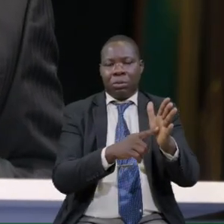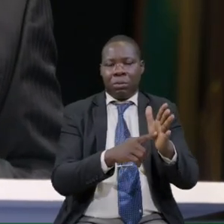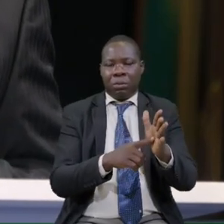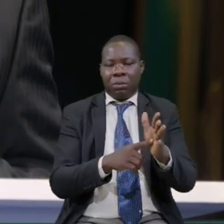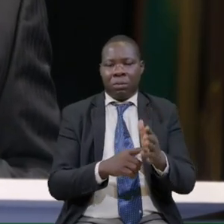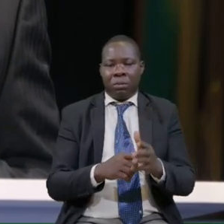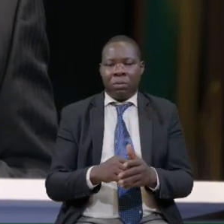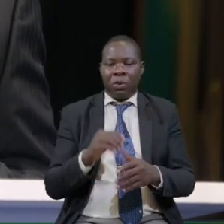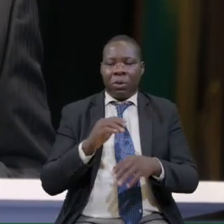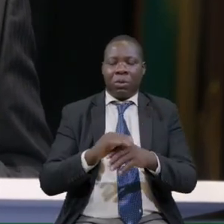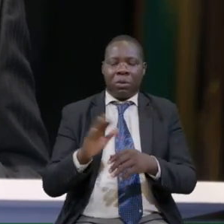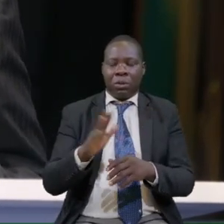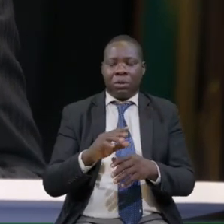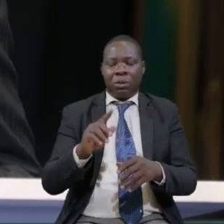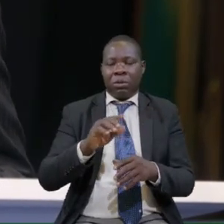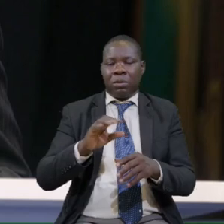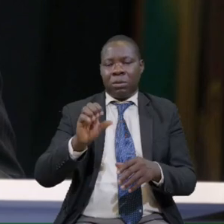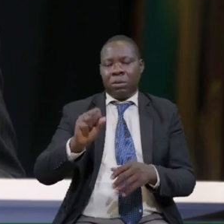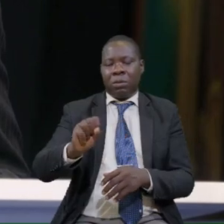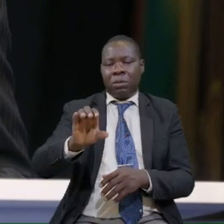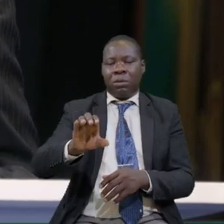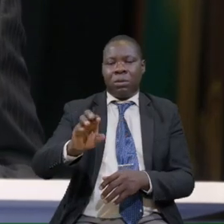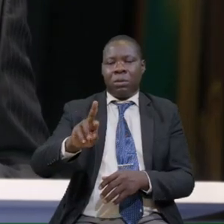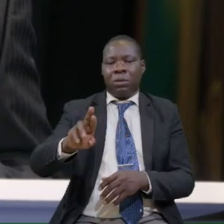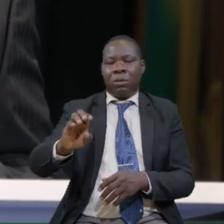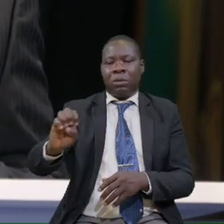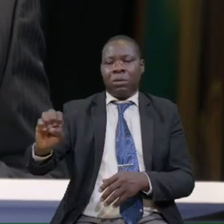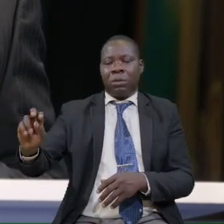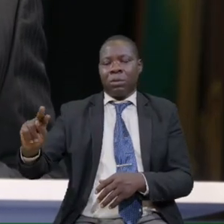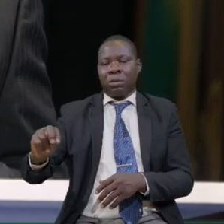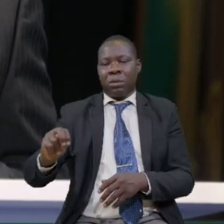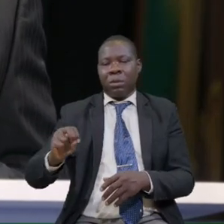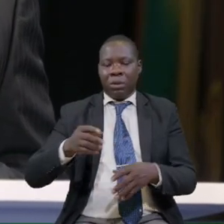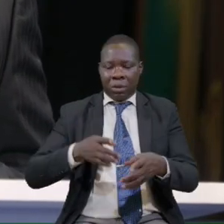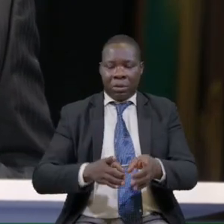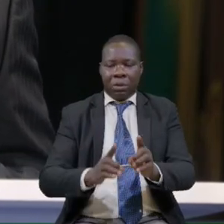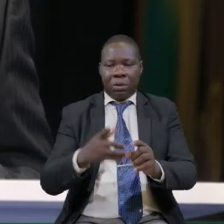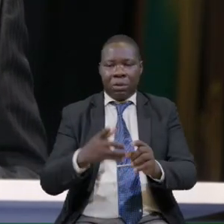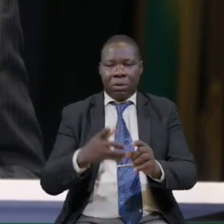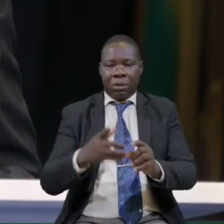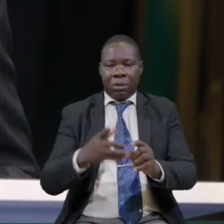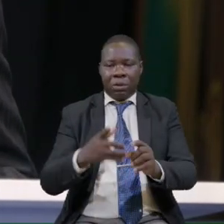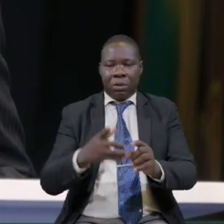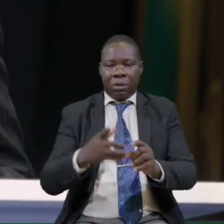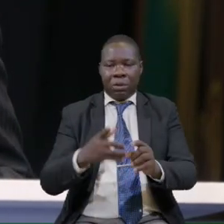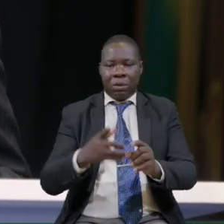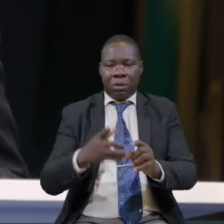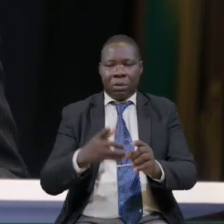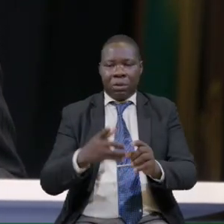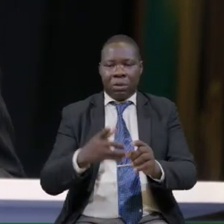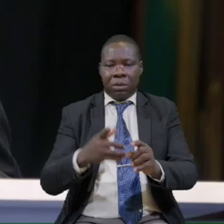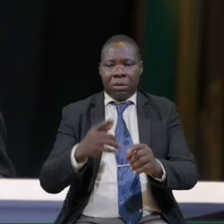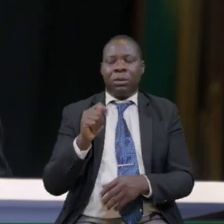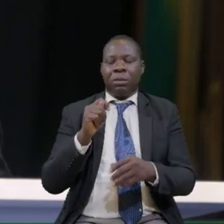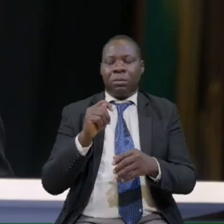ce numéro WhatsApp qui s'affiche sur l'écran.